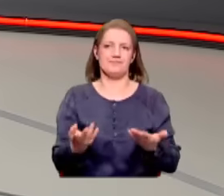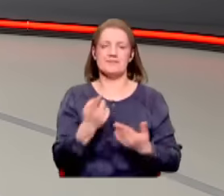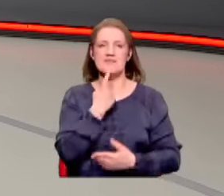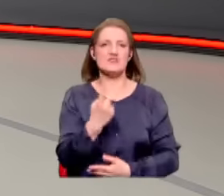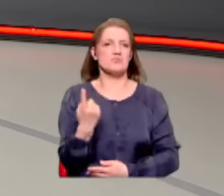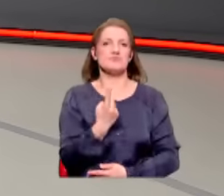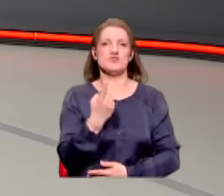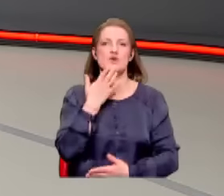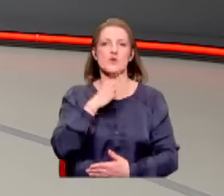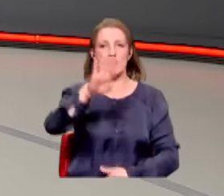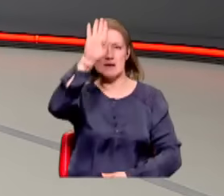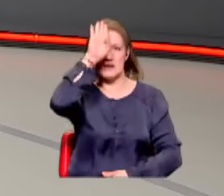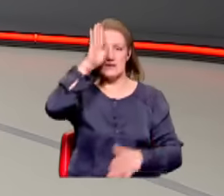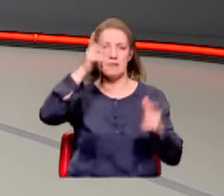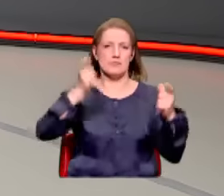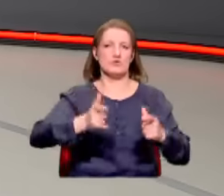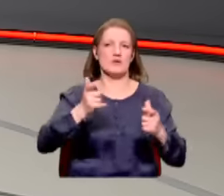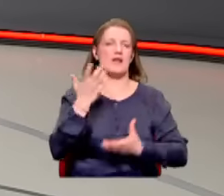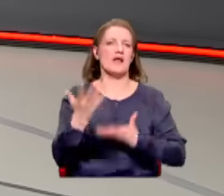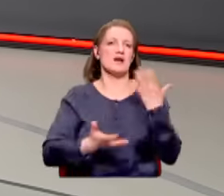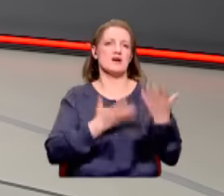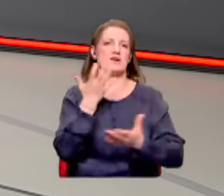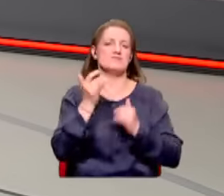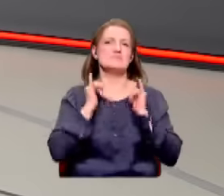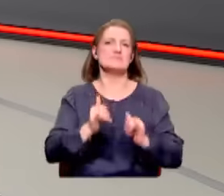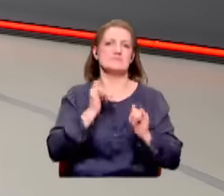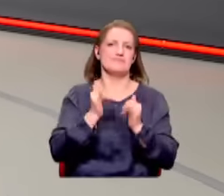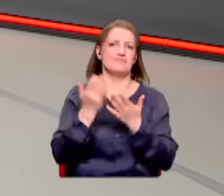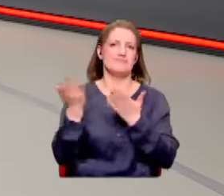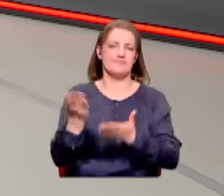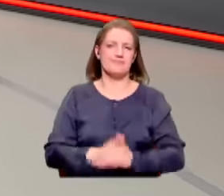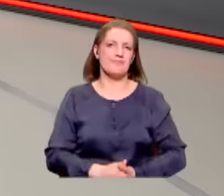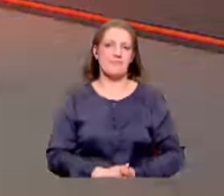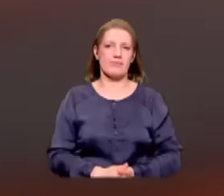Diyecek bir şey yok. İstanbul'da yangın faciası.